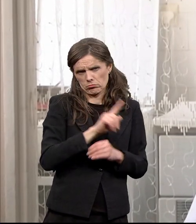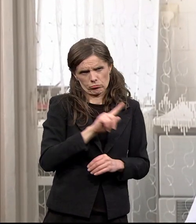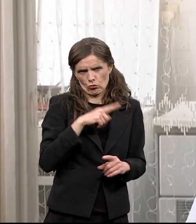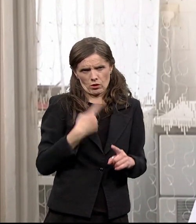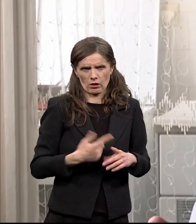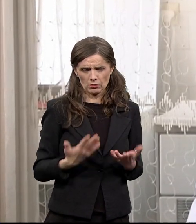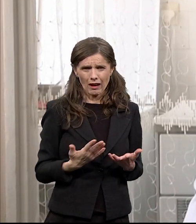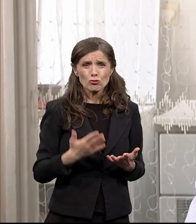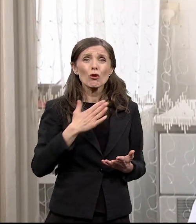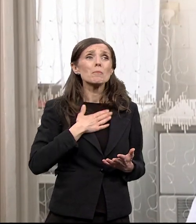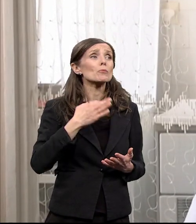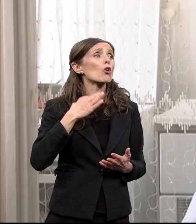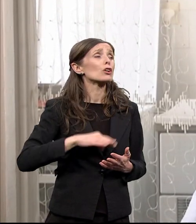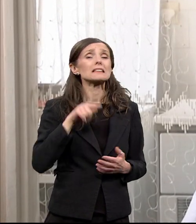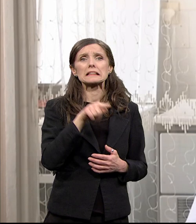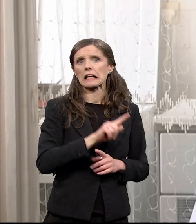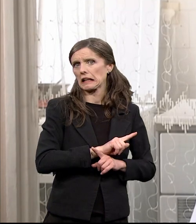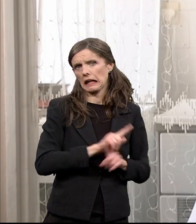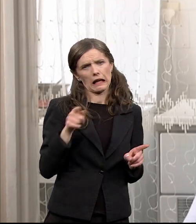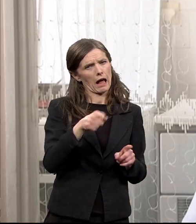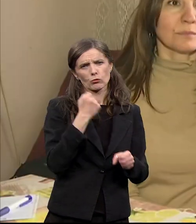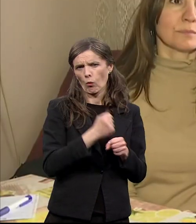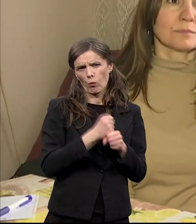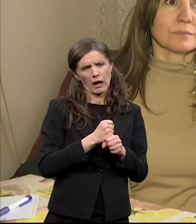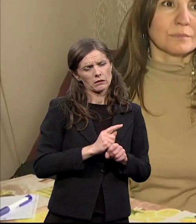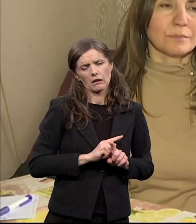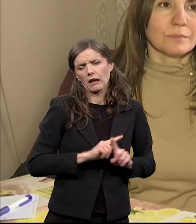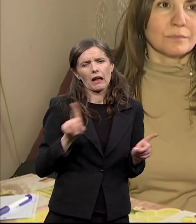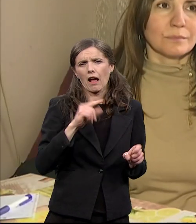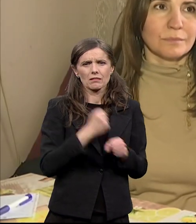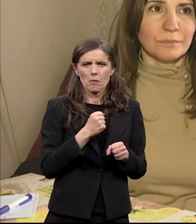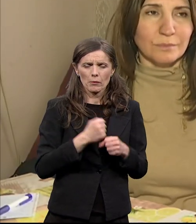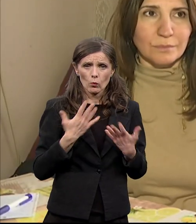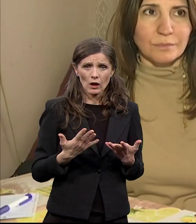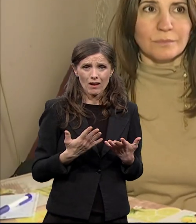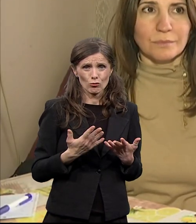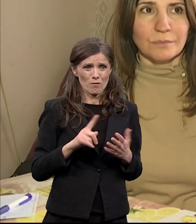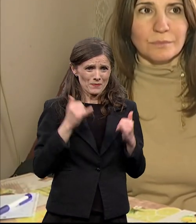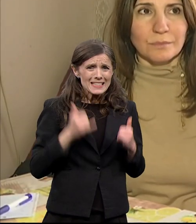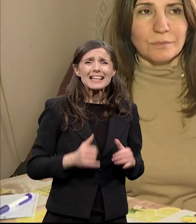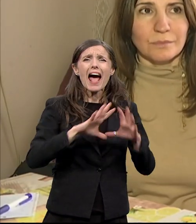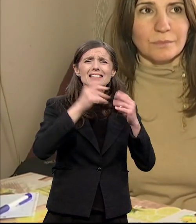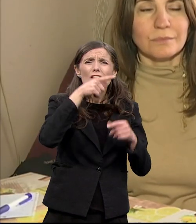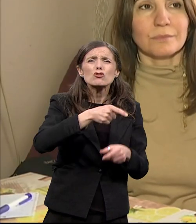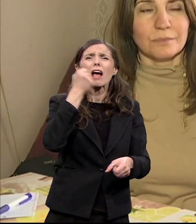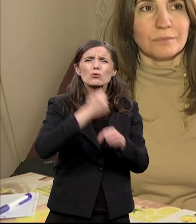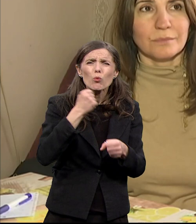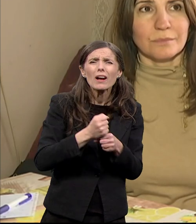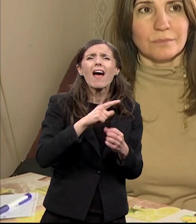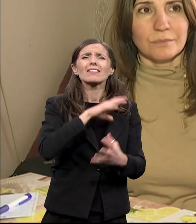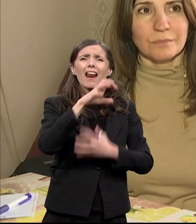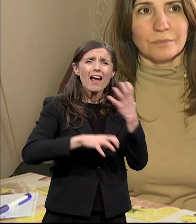istina. Moj sin to nikad nije radio, niti bi radio. I sada, posle svega ovoga, ovog haosa